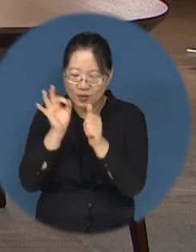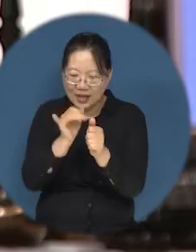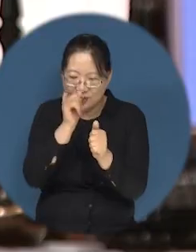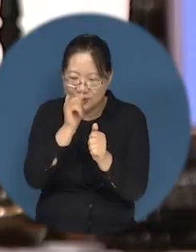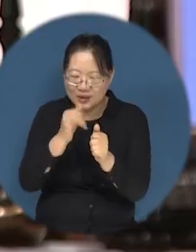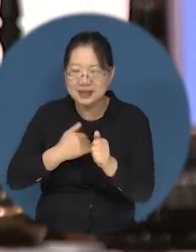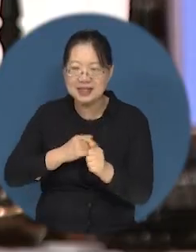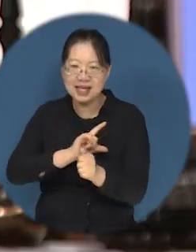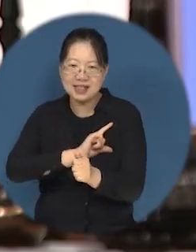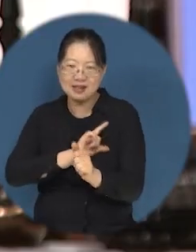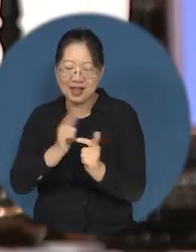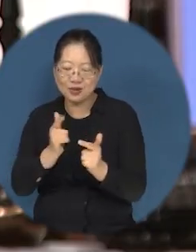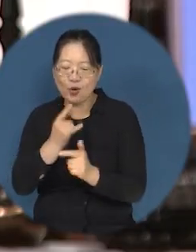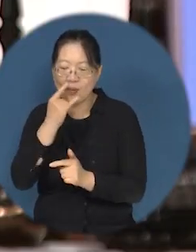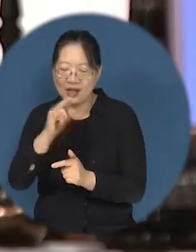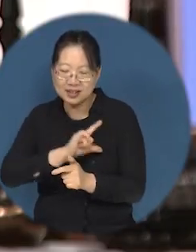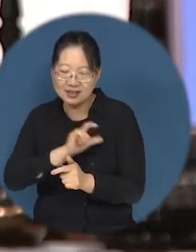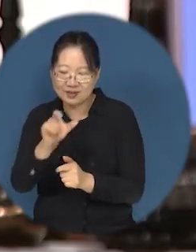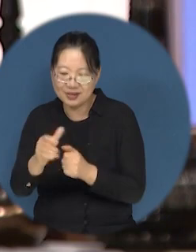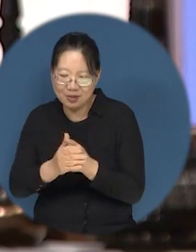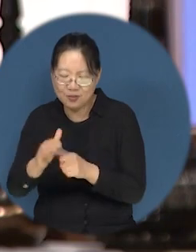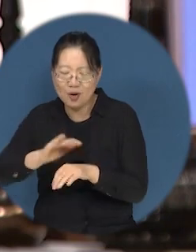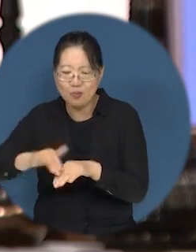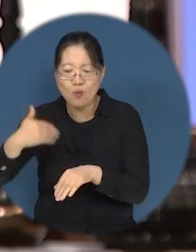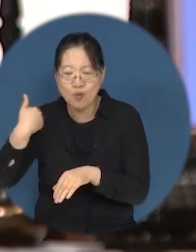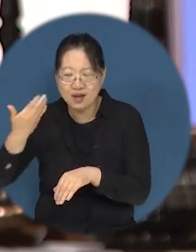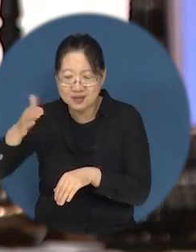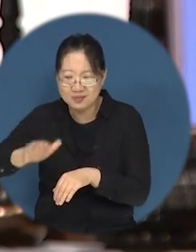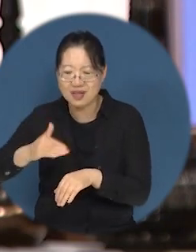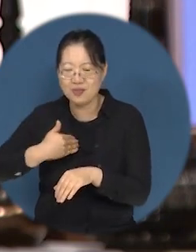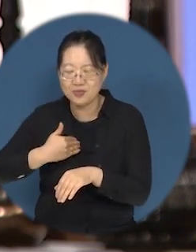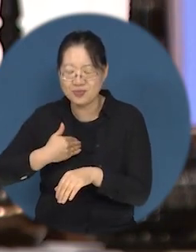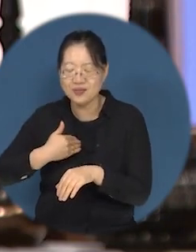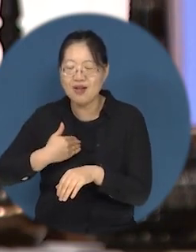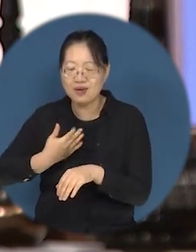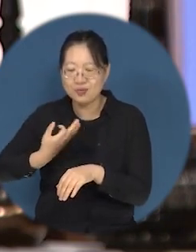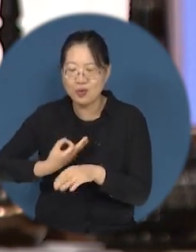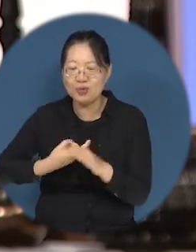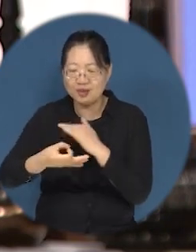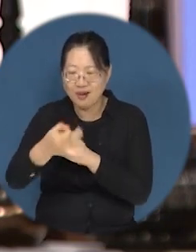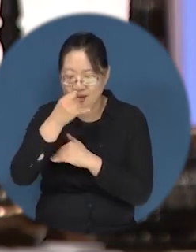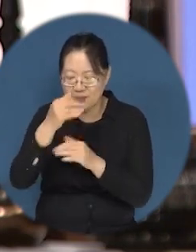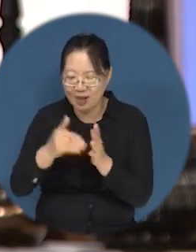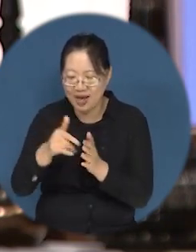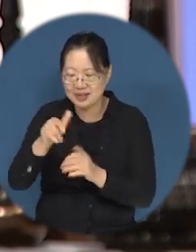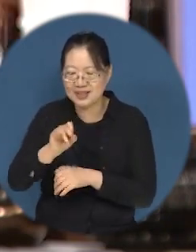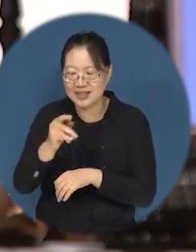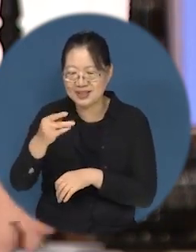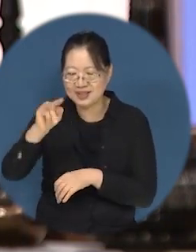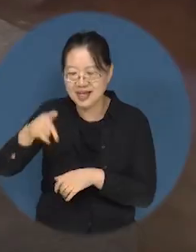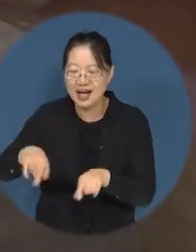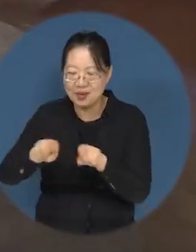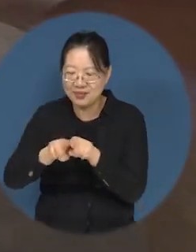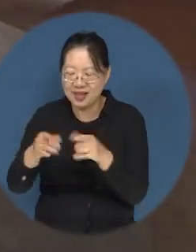아니고, 뭐 어머니 이름으로 하고 있으니까 아마 모르셨을 것 같지만, 이건 제가 내서 하는 겁니다. 뭐, 그다음에 기아대책하고도 이렇게 하고 있고,